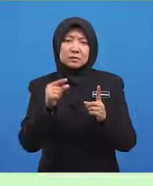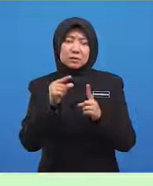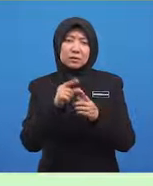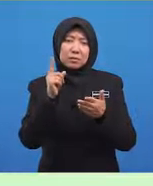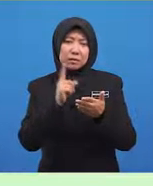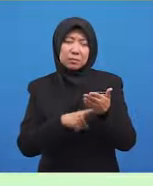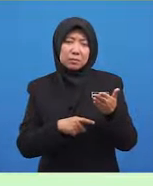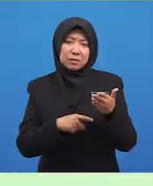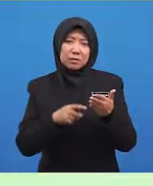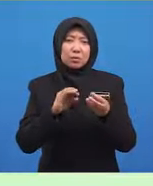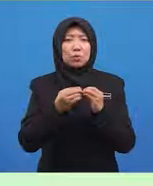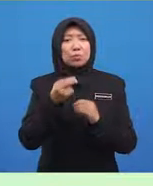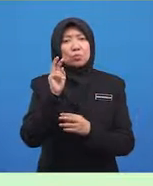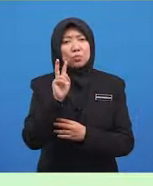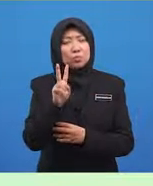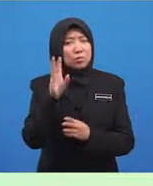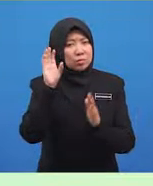merujuk gambar yang kedua?